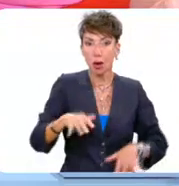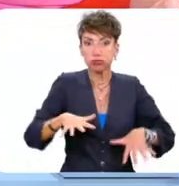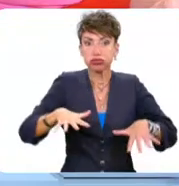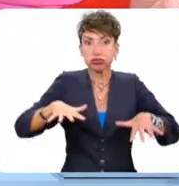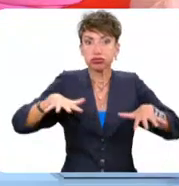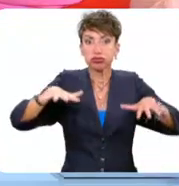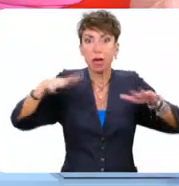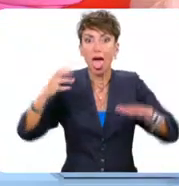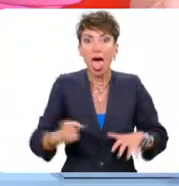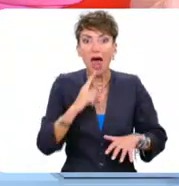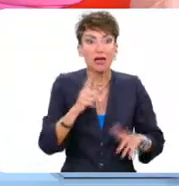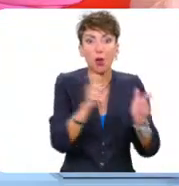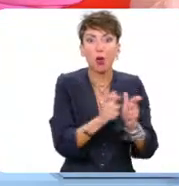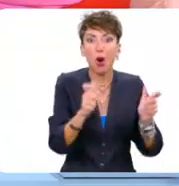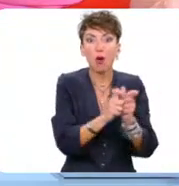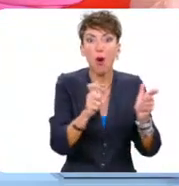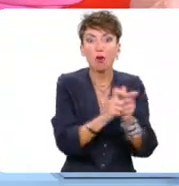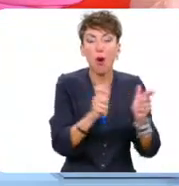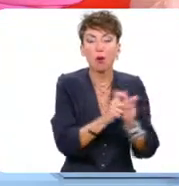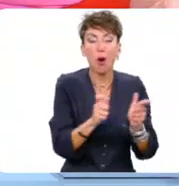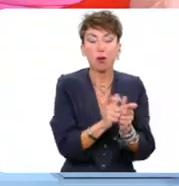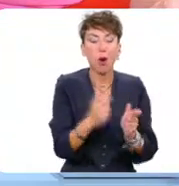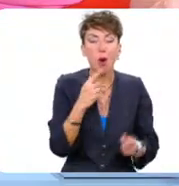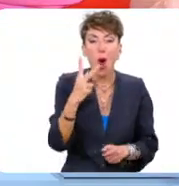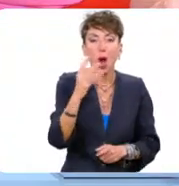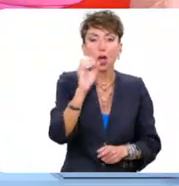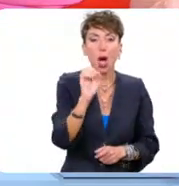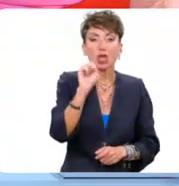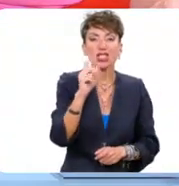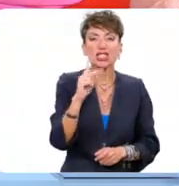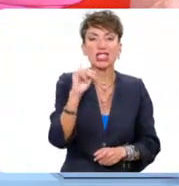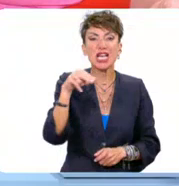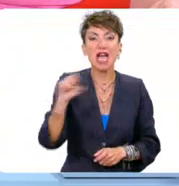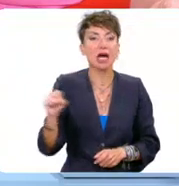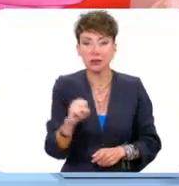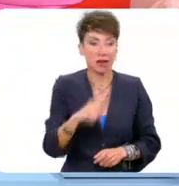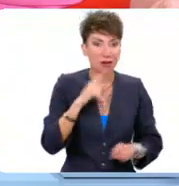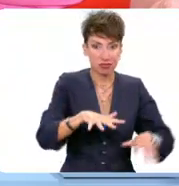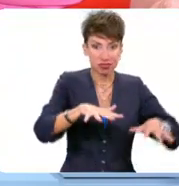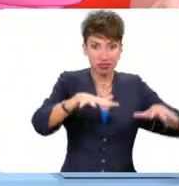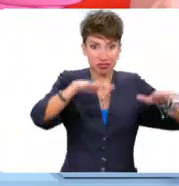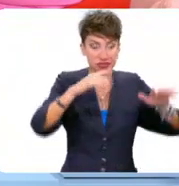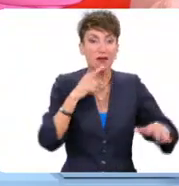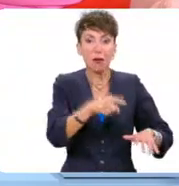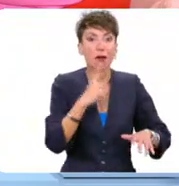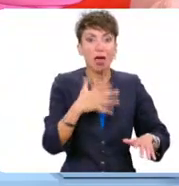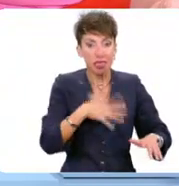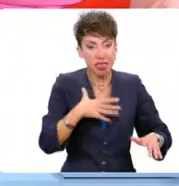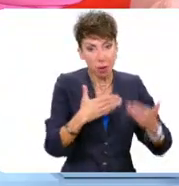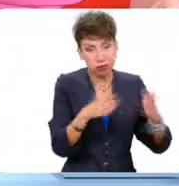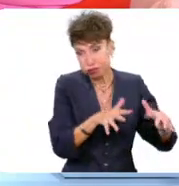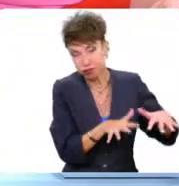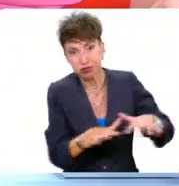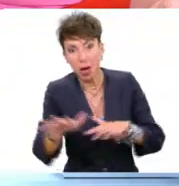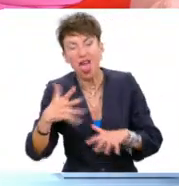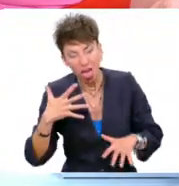κοσκινάς του απάντησα ότι εάν θεωρεί πως η λύση αυτή είναι ενδεδειγμένη ε να το κάνει μου είπε